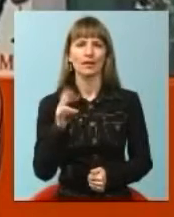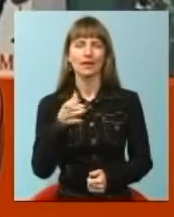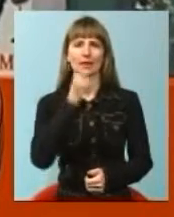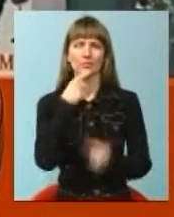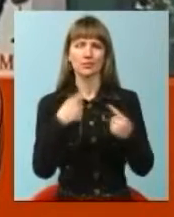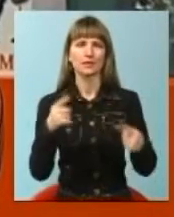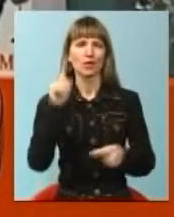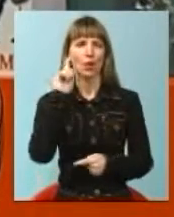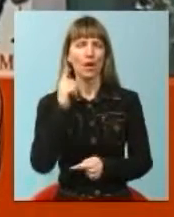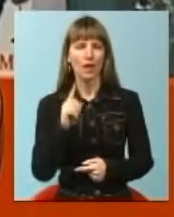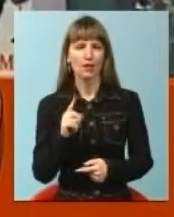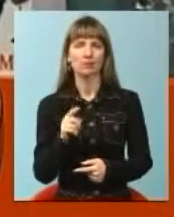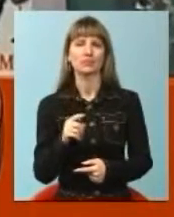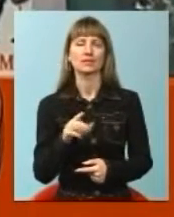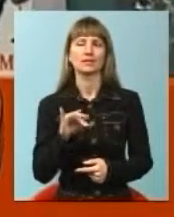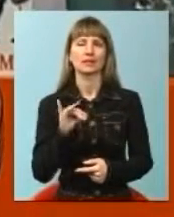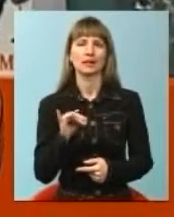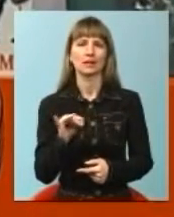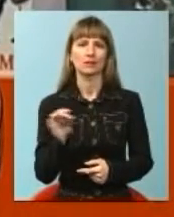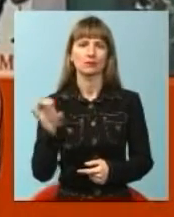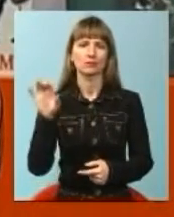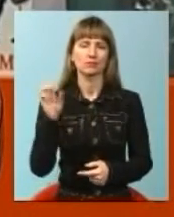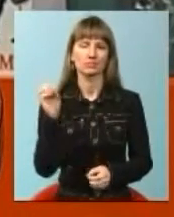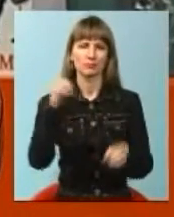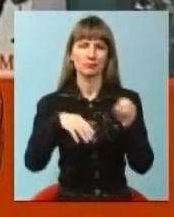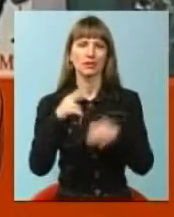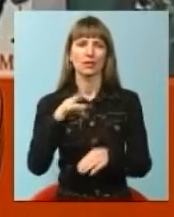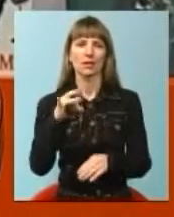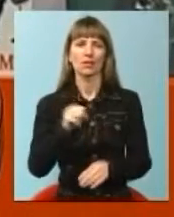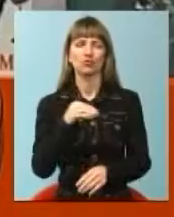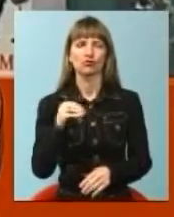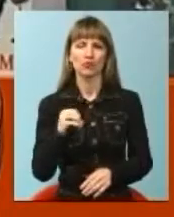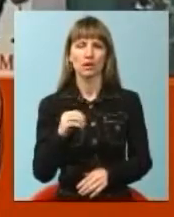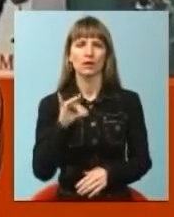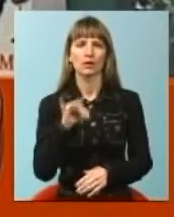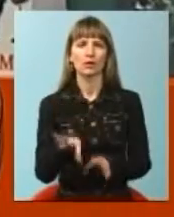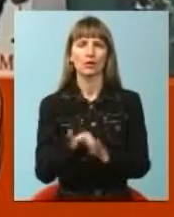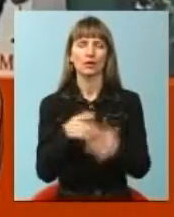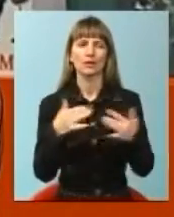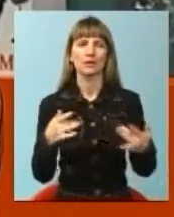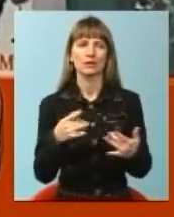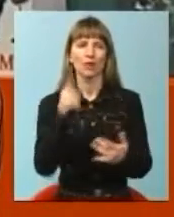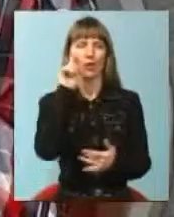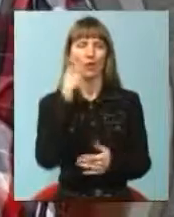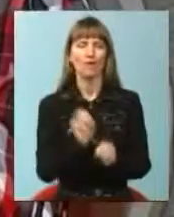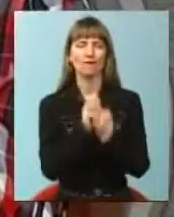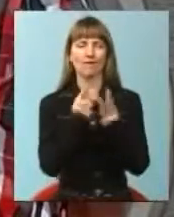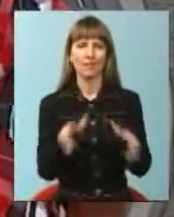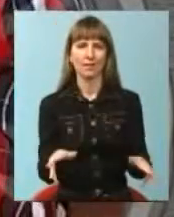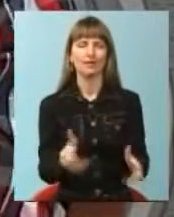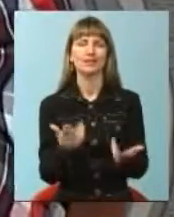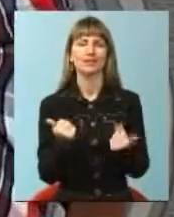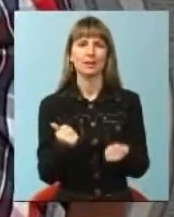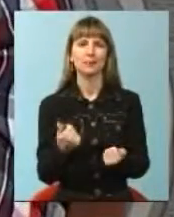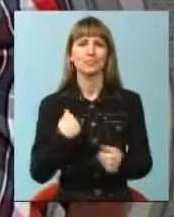різного кольору, розкидали тоді драже і отримували такий різнокольоровий фонтан. Так,